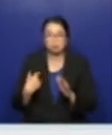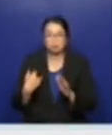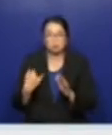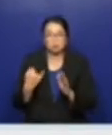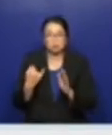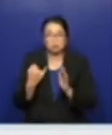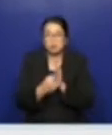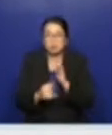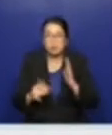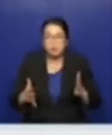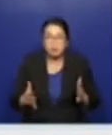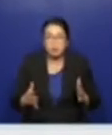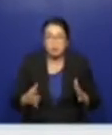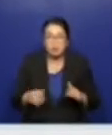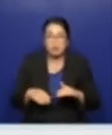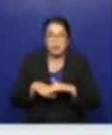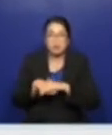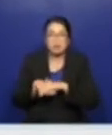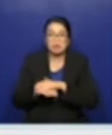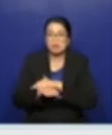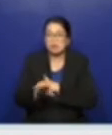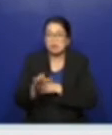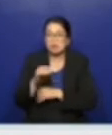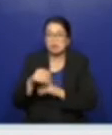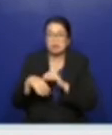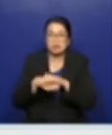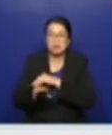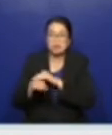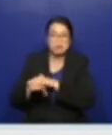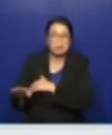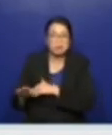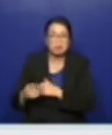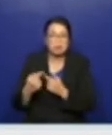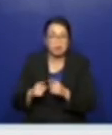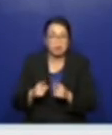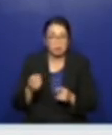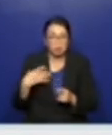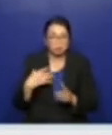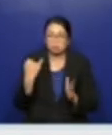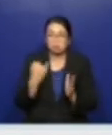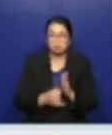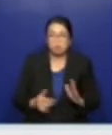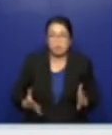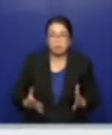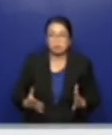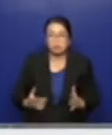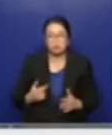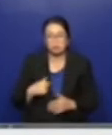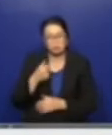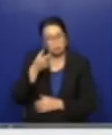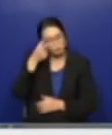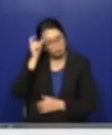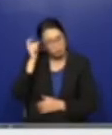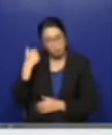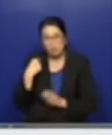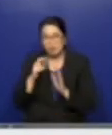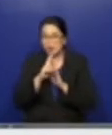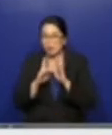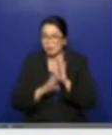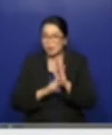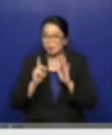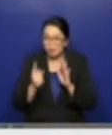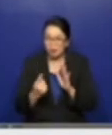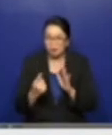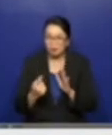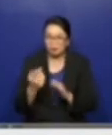นั้นหนีงานไม่เข้าลักษณะหนีงานท่านคิดอย่างนี้ก็แล้วกันผมจะพูดให้ท่านฟังว่ามันมีระเบียบที่เพิ่งออก